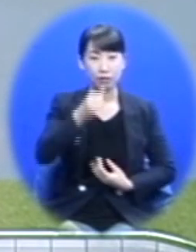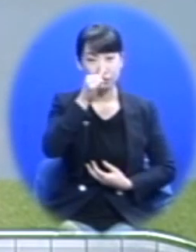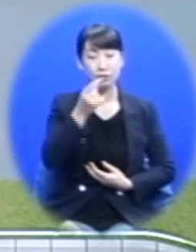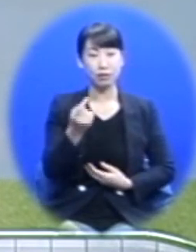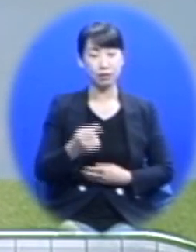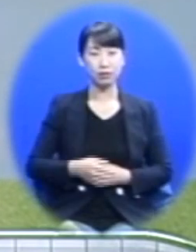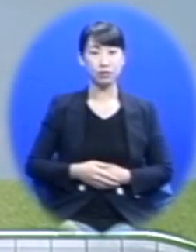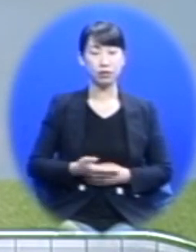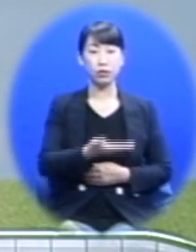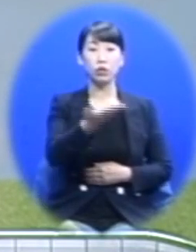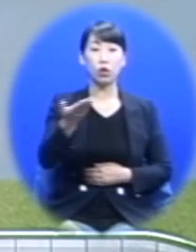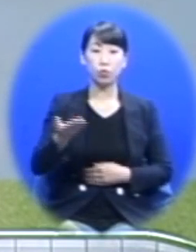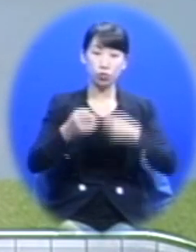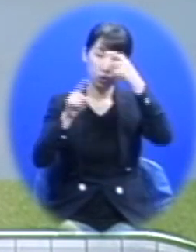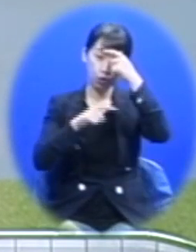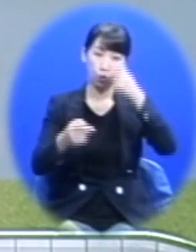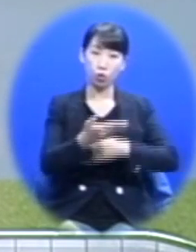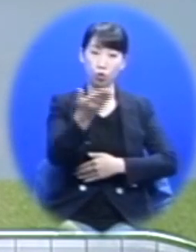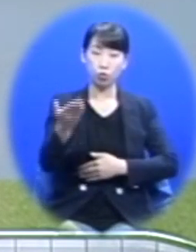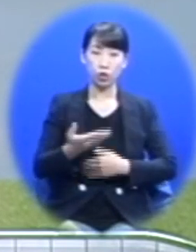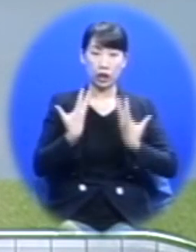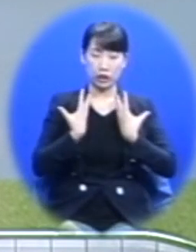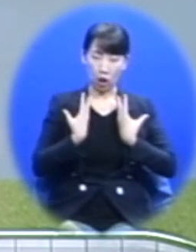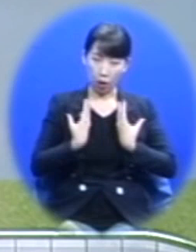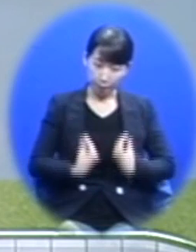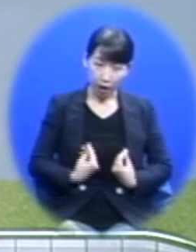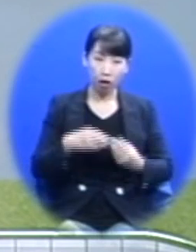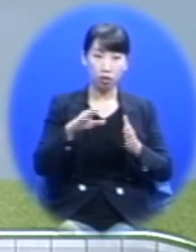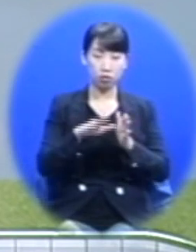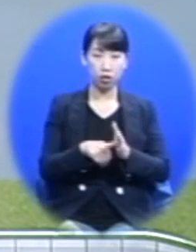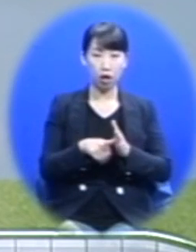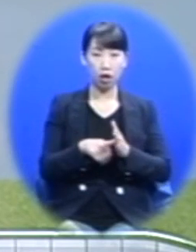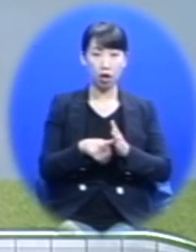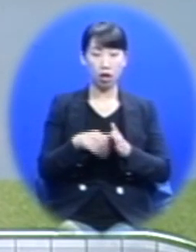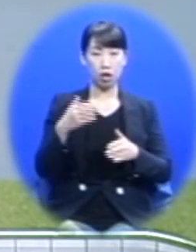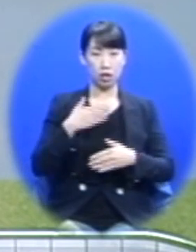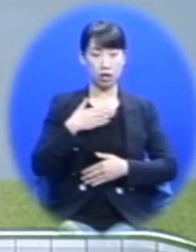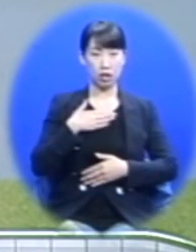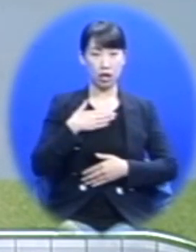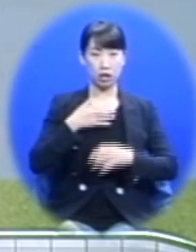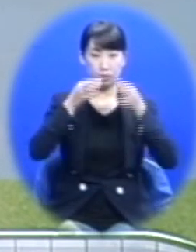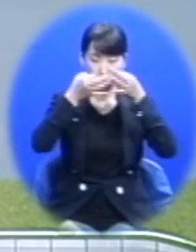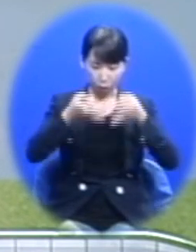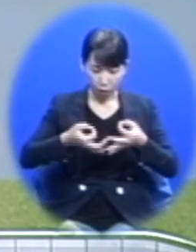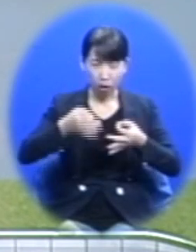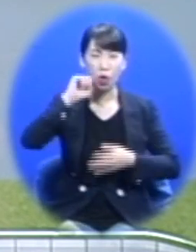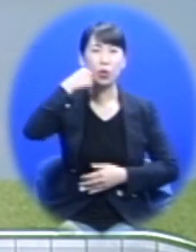여러분들이 어떤 절망에 빠졌을 때 그때 여러분 자신을 이렇게 객관적으로 볼 수가